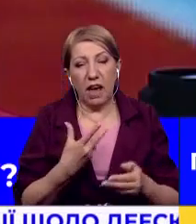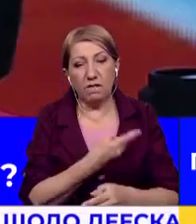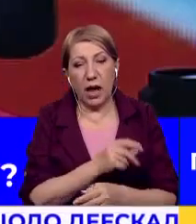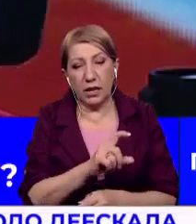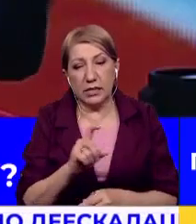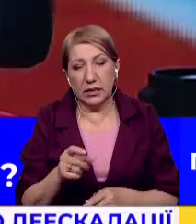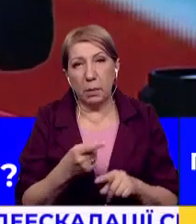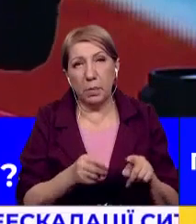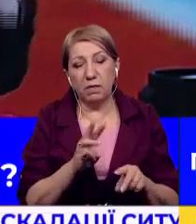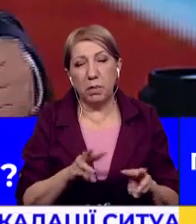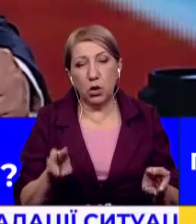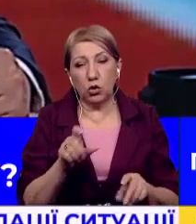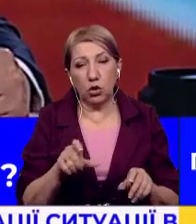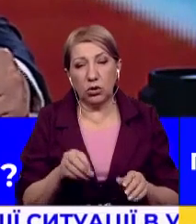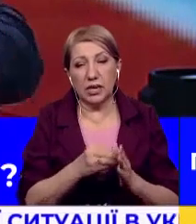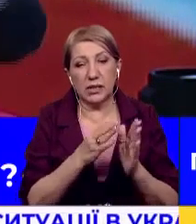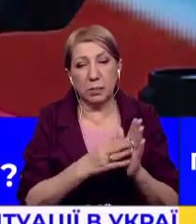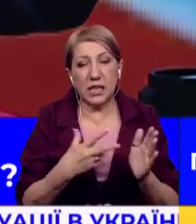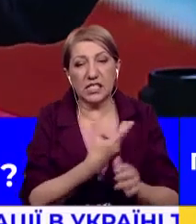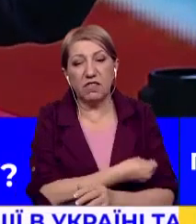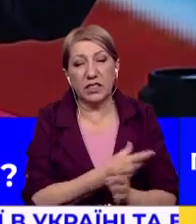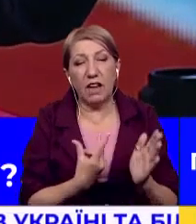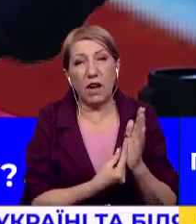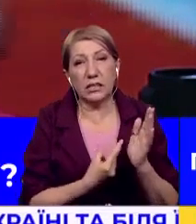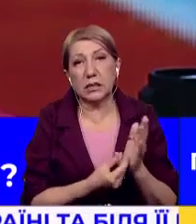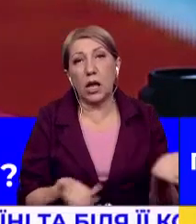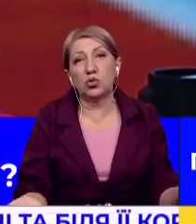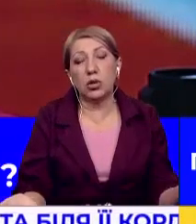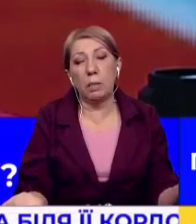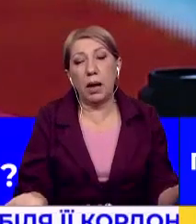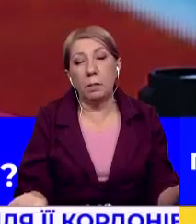вакцини. Півмільйона людей записалось на вакцинацію, їм кажуть, немає.